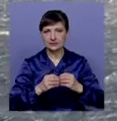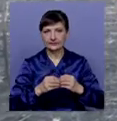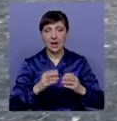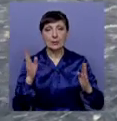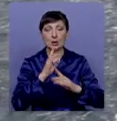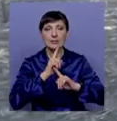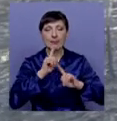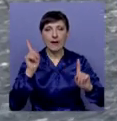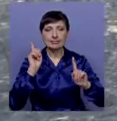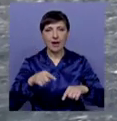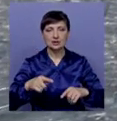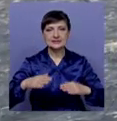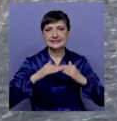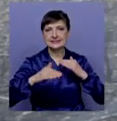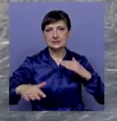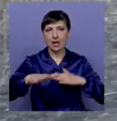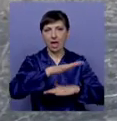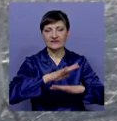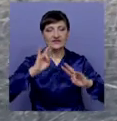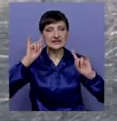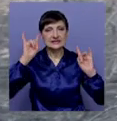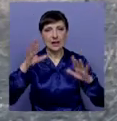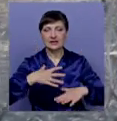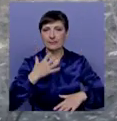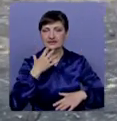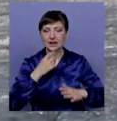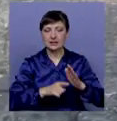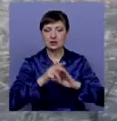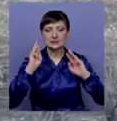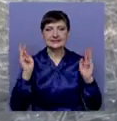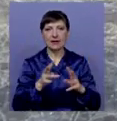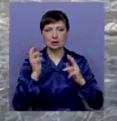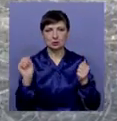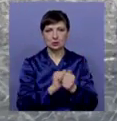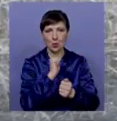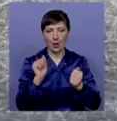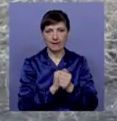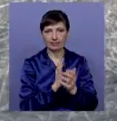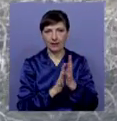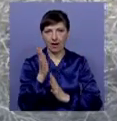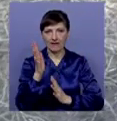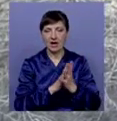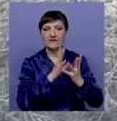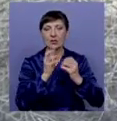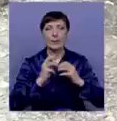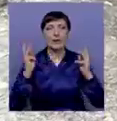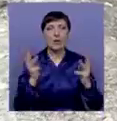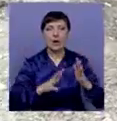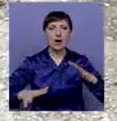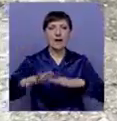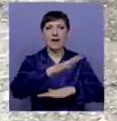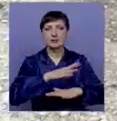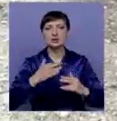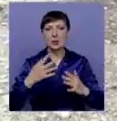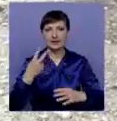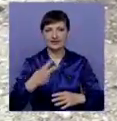аномалия не обошла стороной степные равнины из-за внезапного потепления начали загораться сухие участки травы в итоге общая площадь возгорания составила